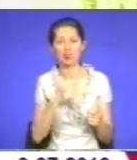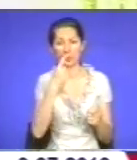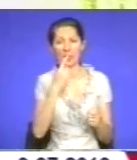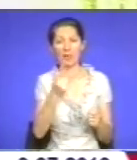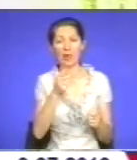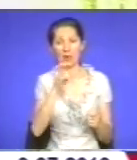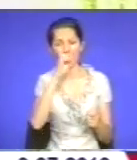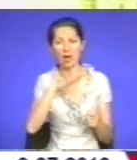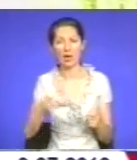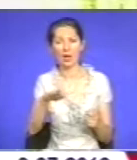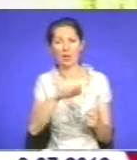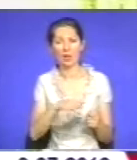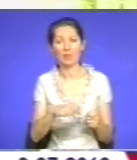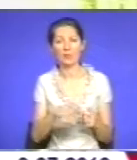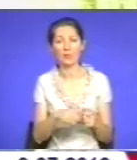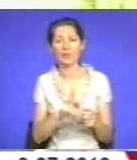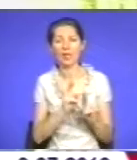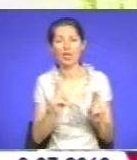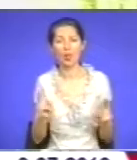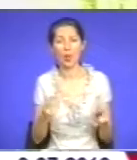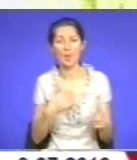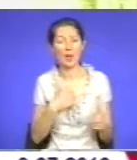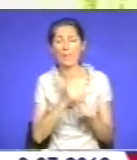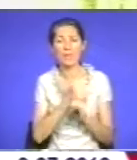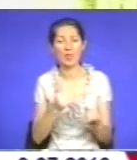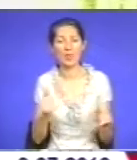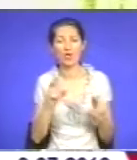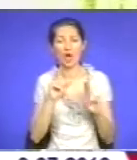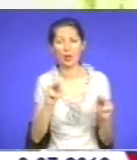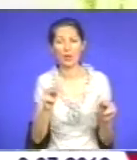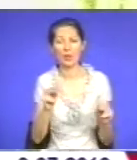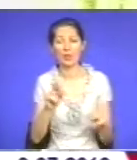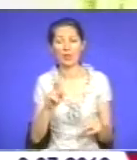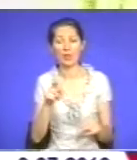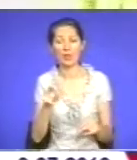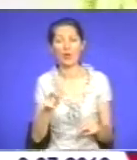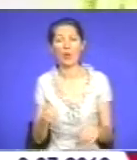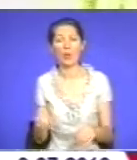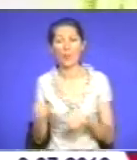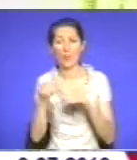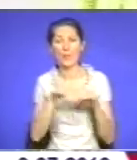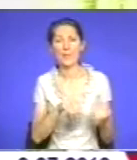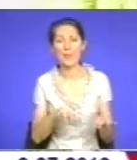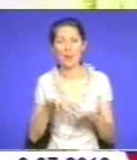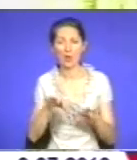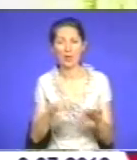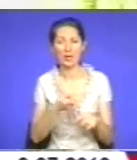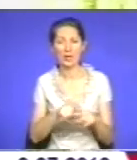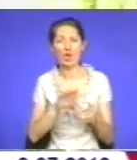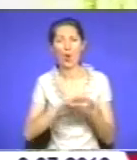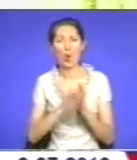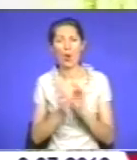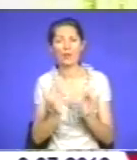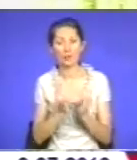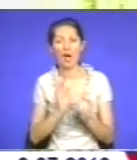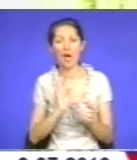далеких країн. Ніхто нам не може гарантувати, як він транспортувався, які умови зберігання